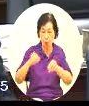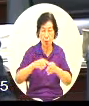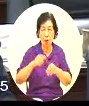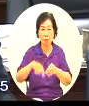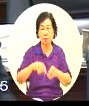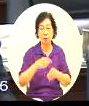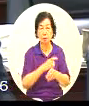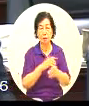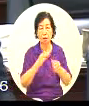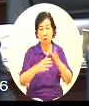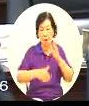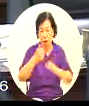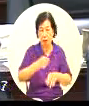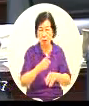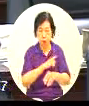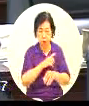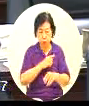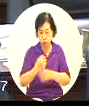啦。哦，